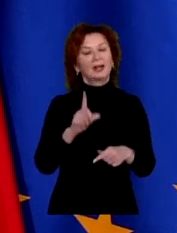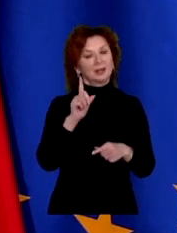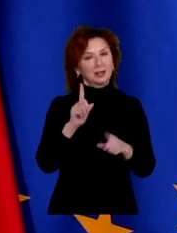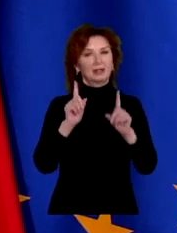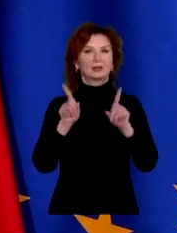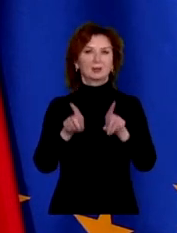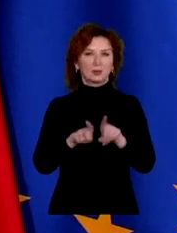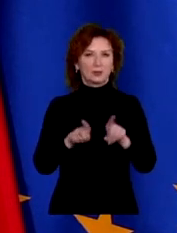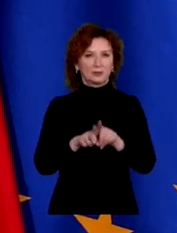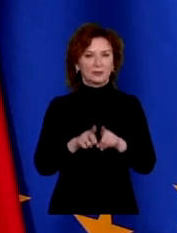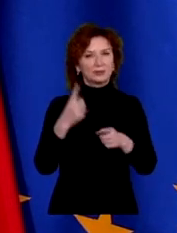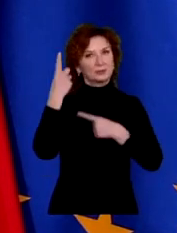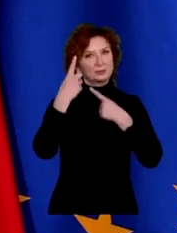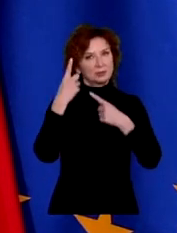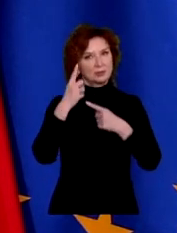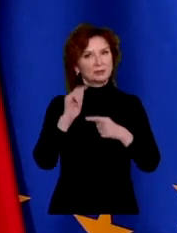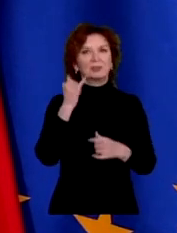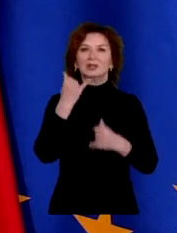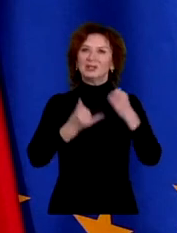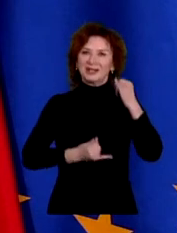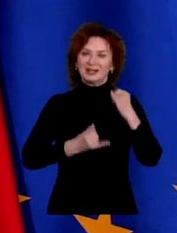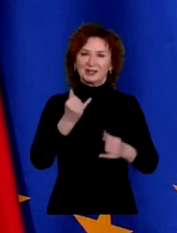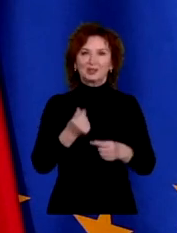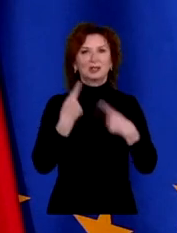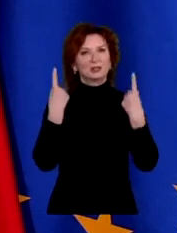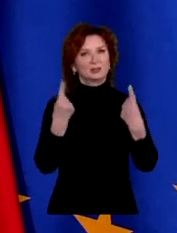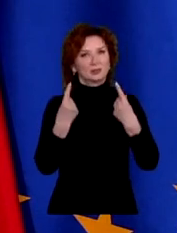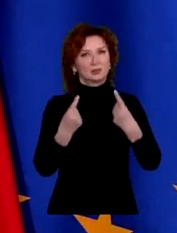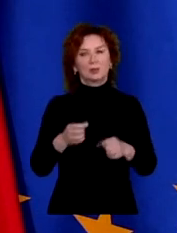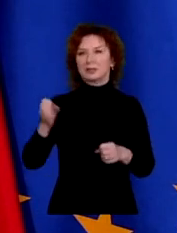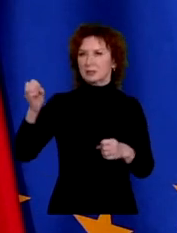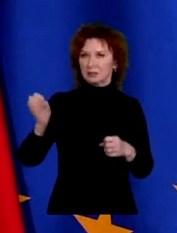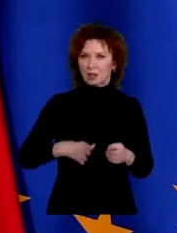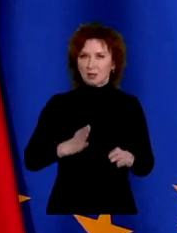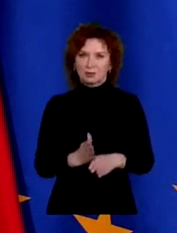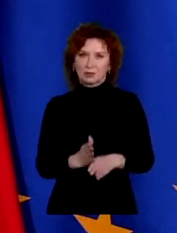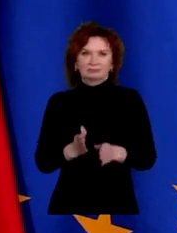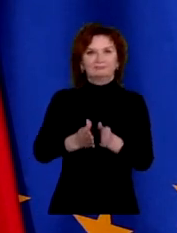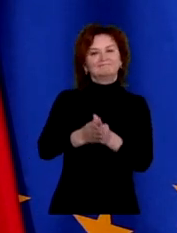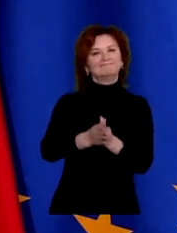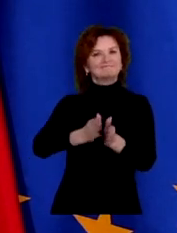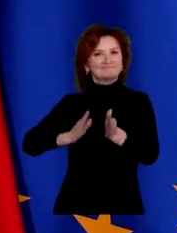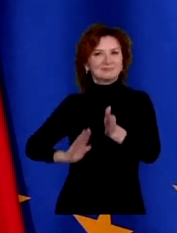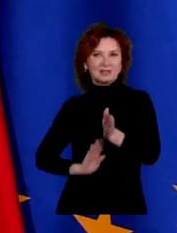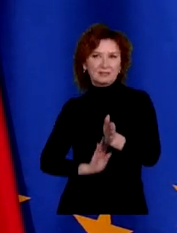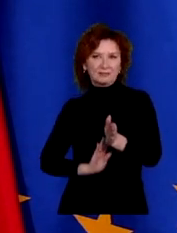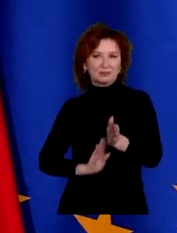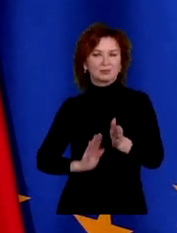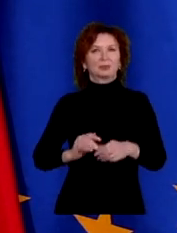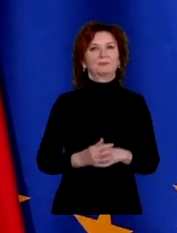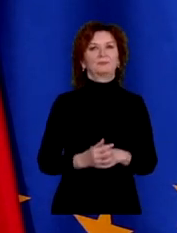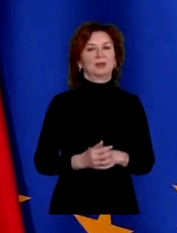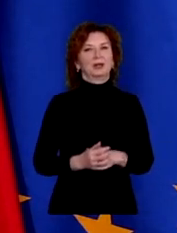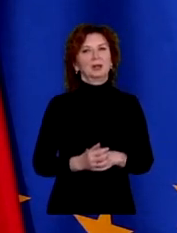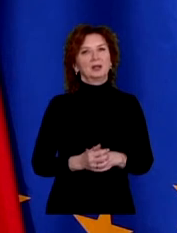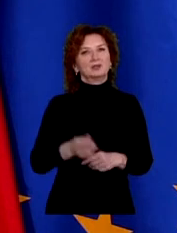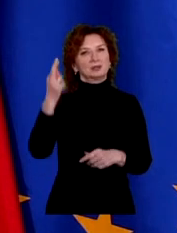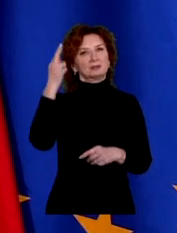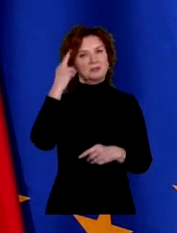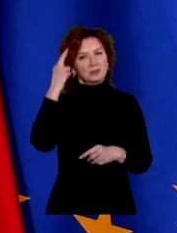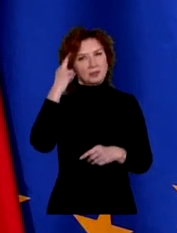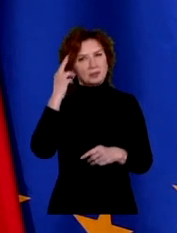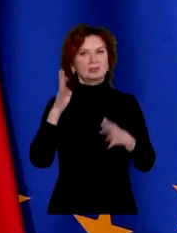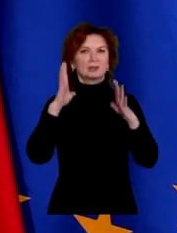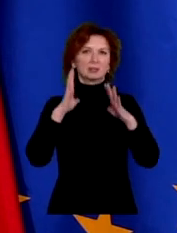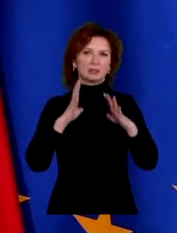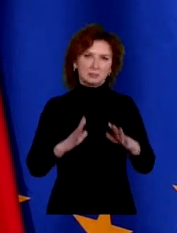uwagę możliwość cofnięcia się w przypadku, gdyby sytuacja epidemiczna nas do tego zmuszała. Czyli zdroworozsądkowe podejście,